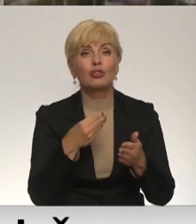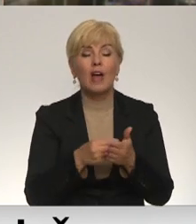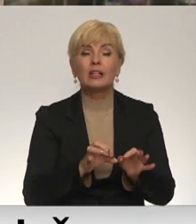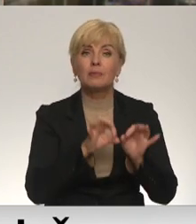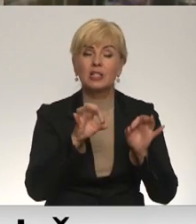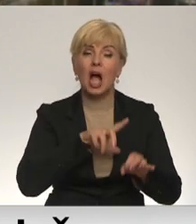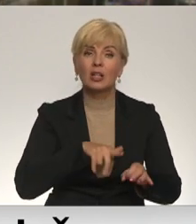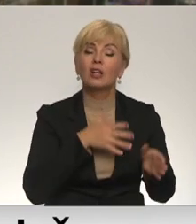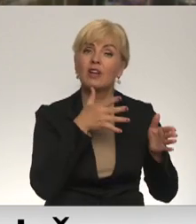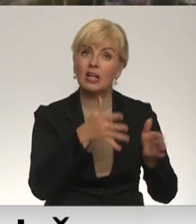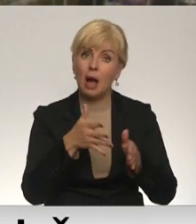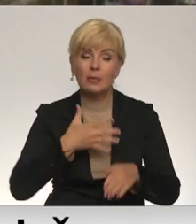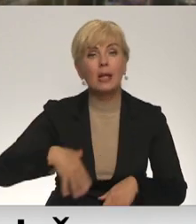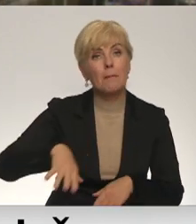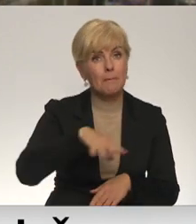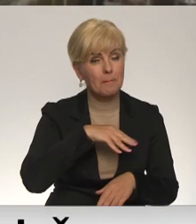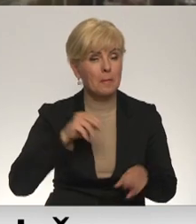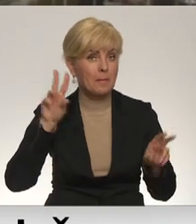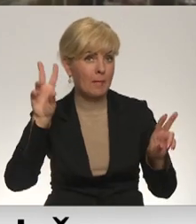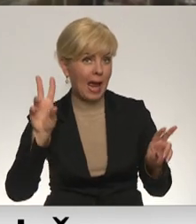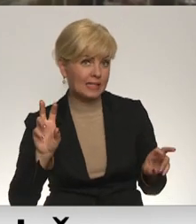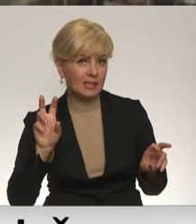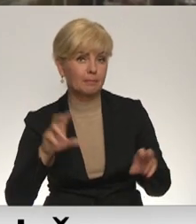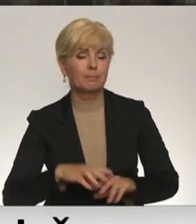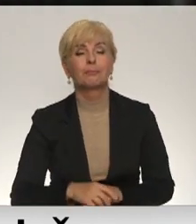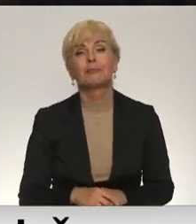kampaņa Mēs. Un turpin kolēģis Ģirds Virbulis.